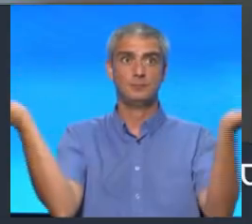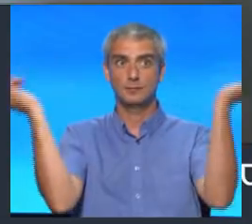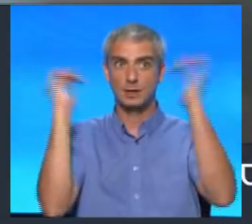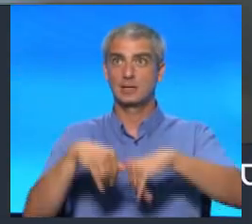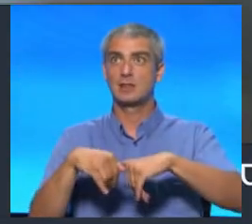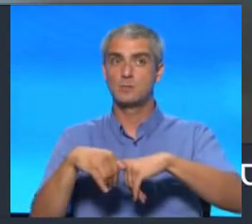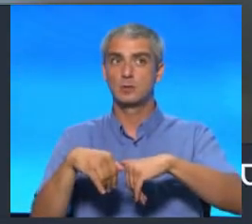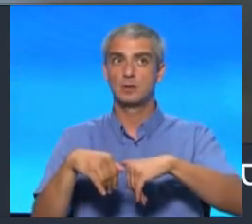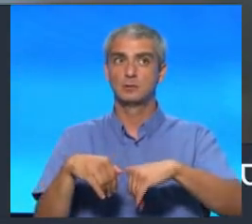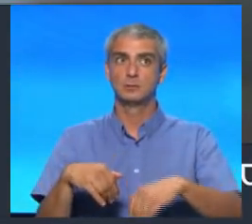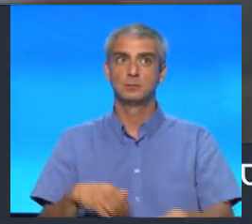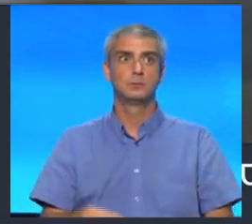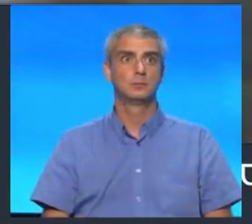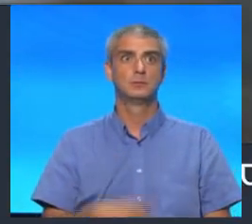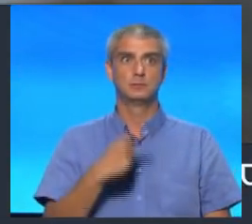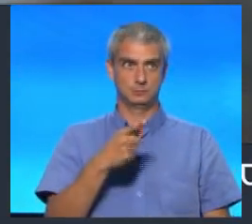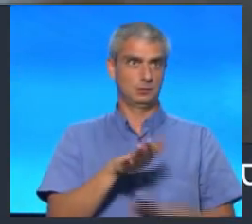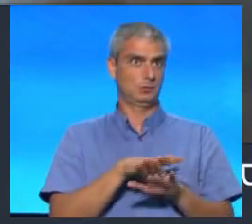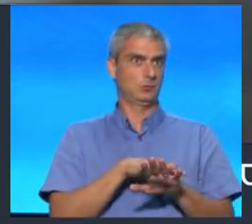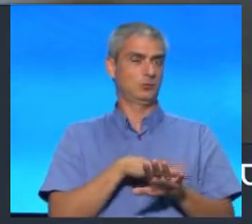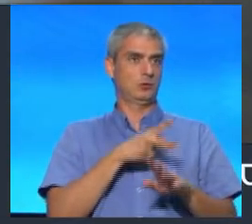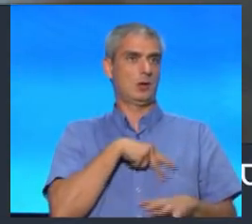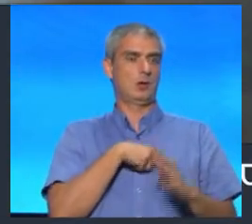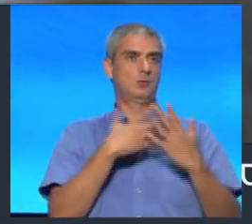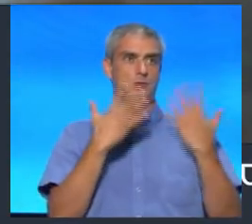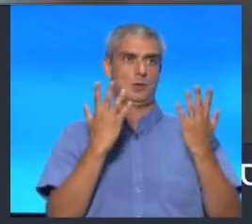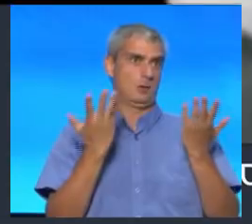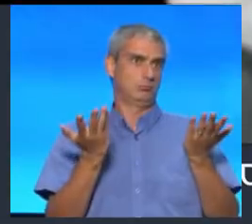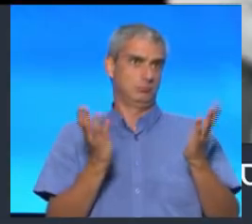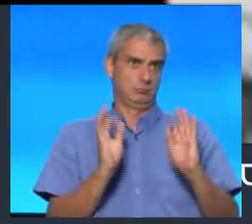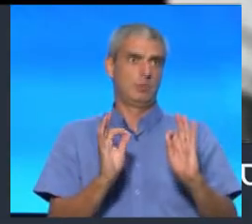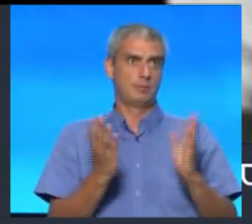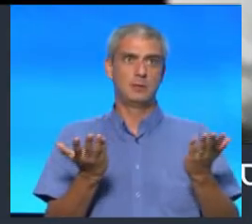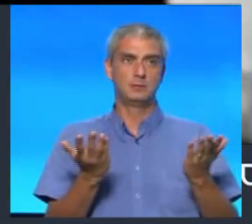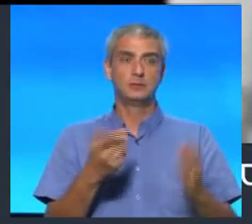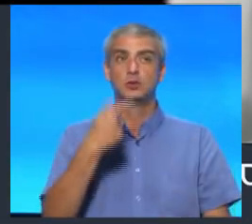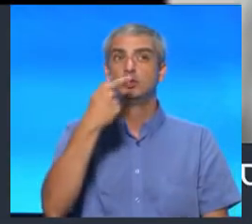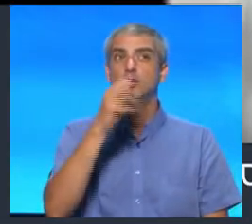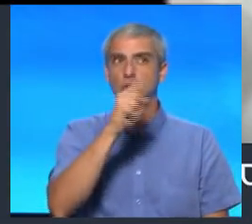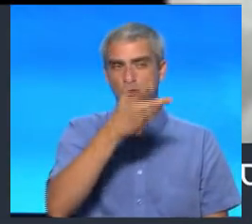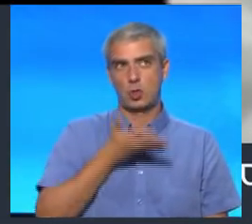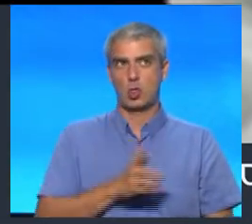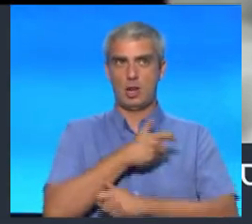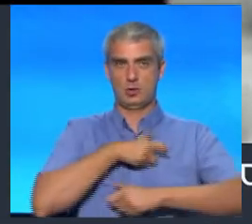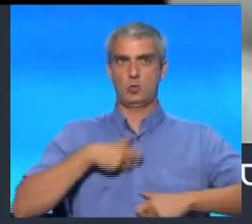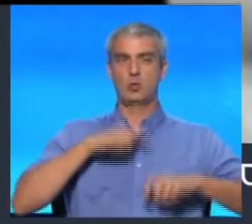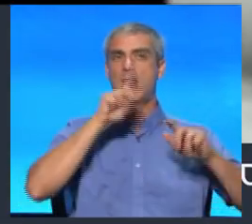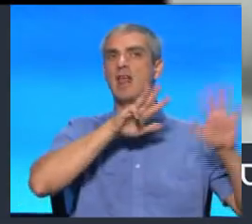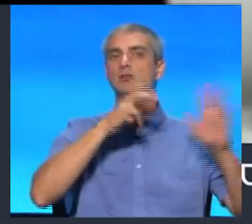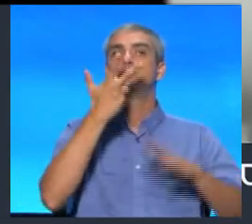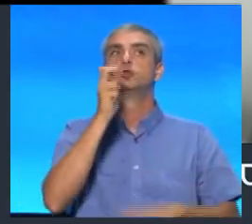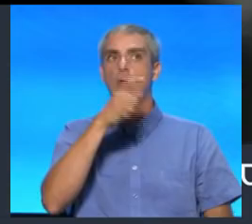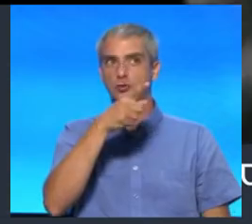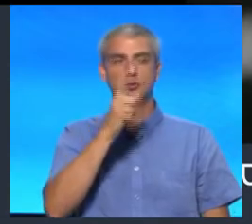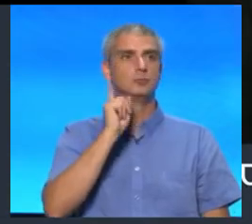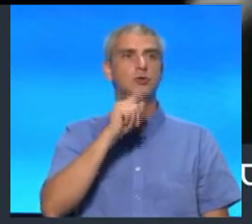apart. Well, it's a tremendous sense of responsibility actually. סורוס עצמו נולד בהונגריה ב-1930 בשם